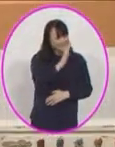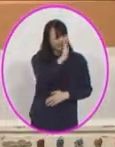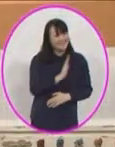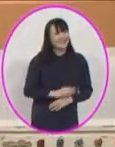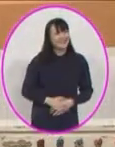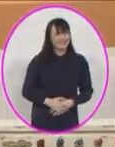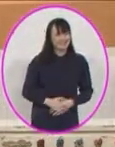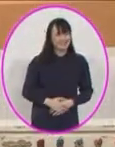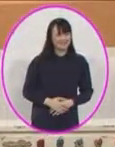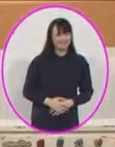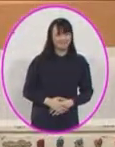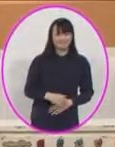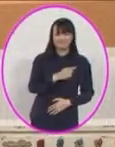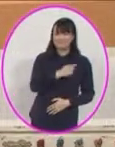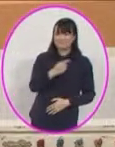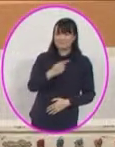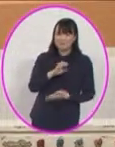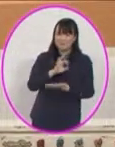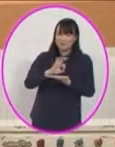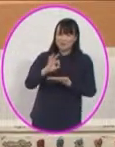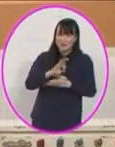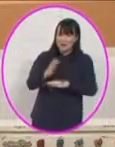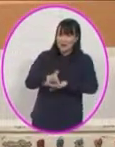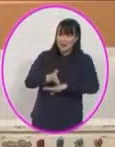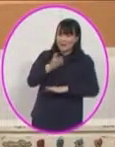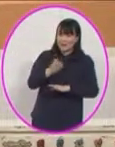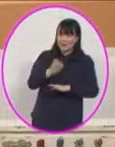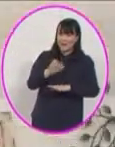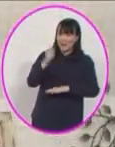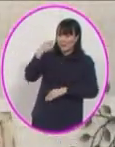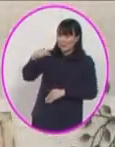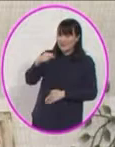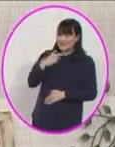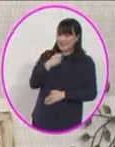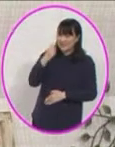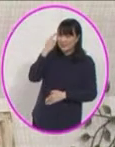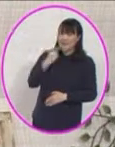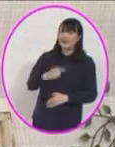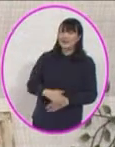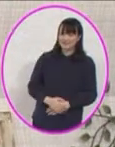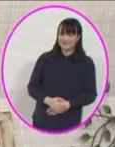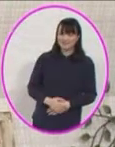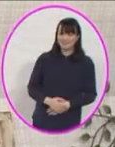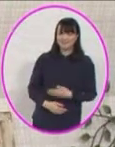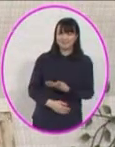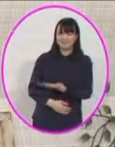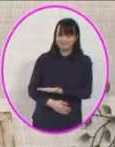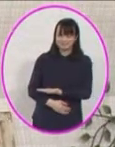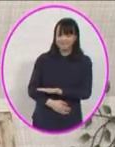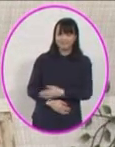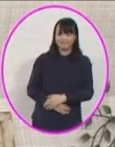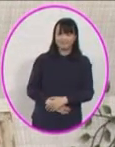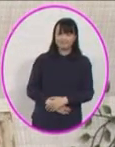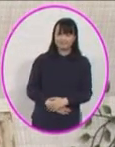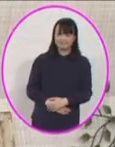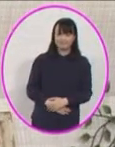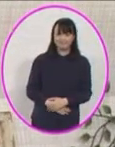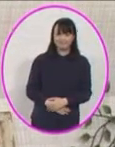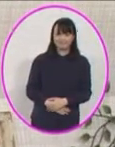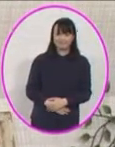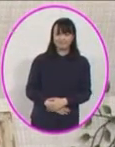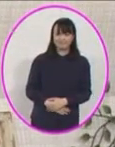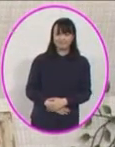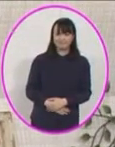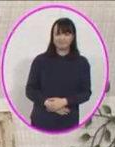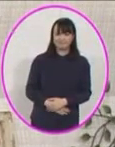ね一番よく使うありがとうはいっていうのをしたいと思いますありがとうはここからこういう